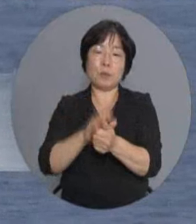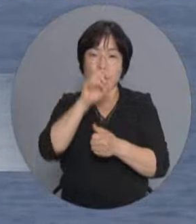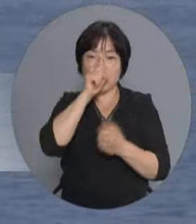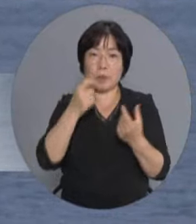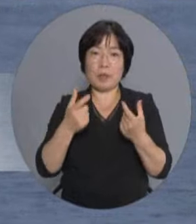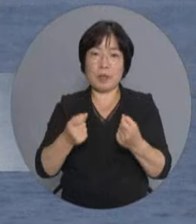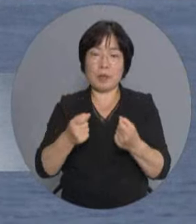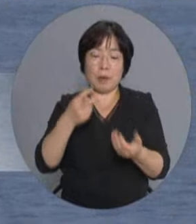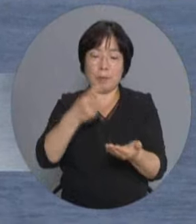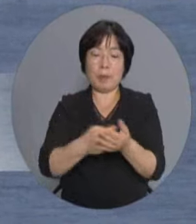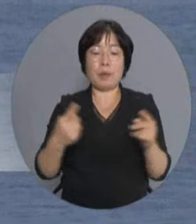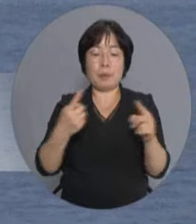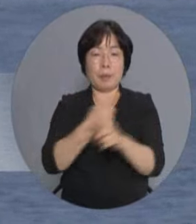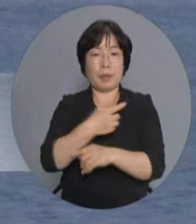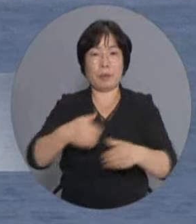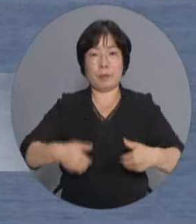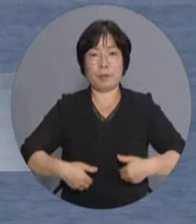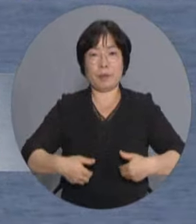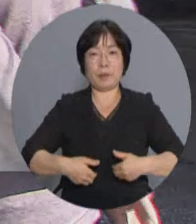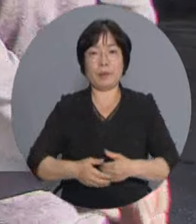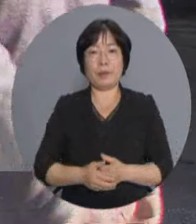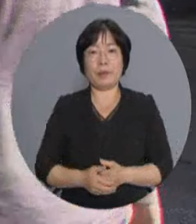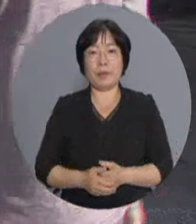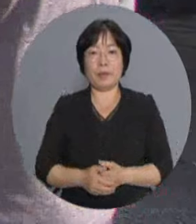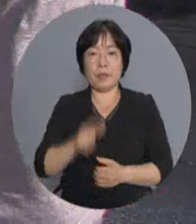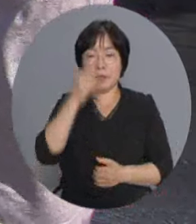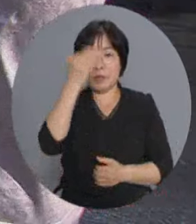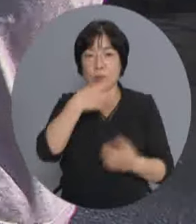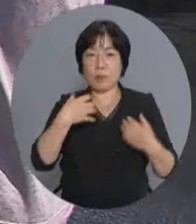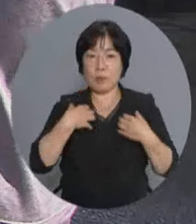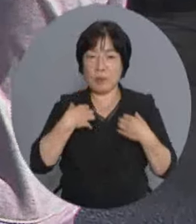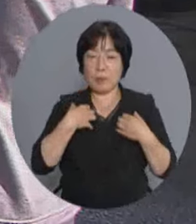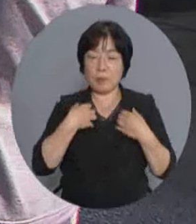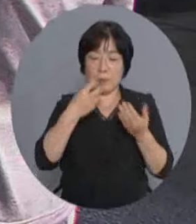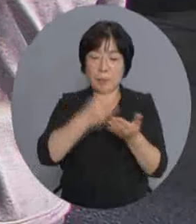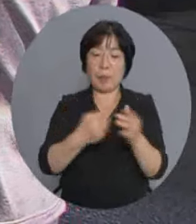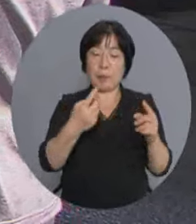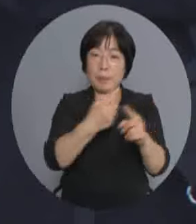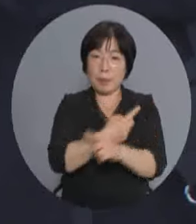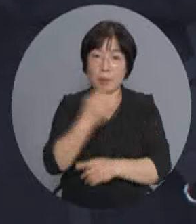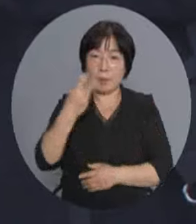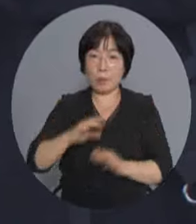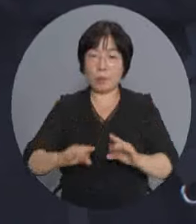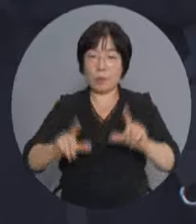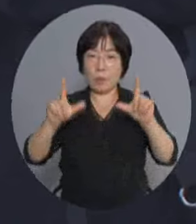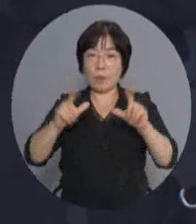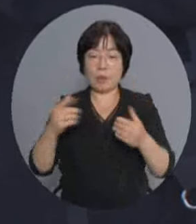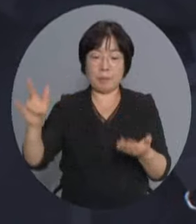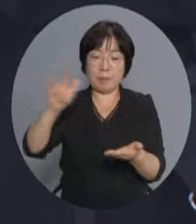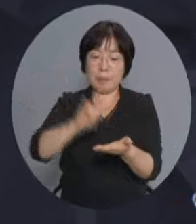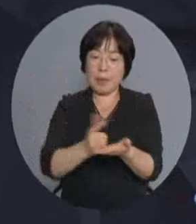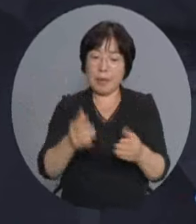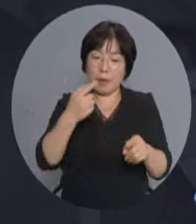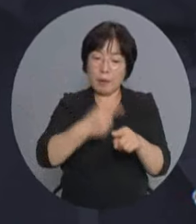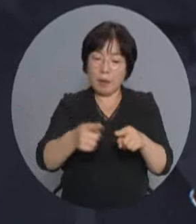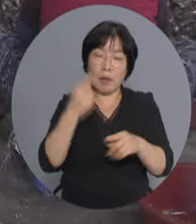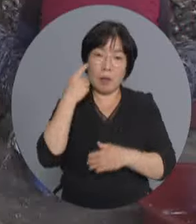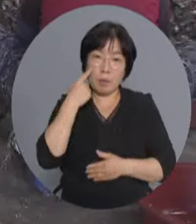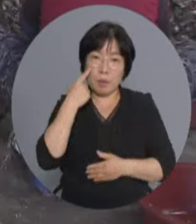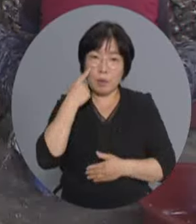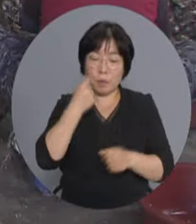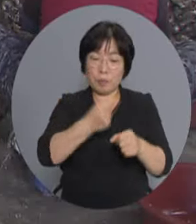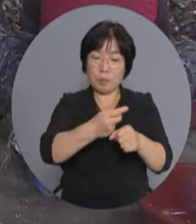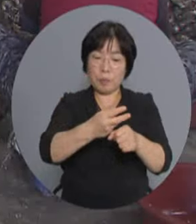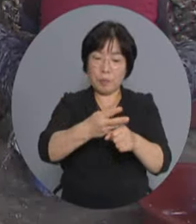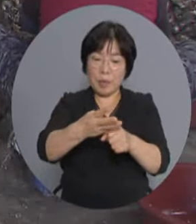있는 관련법 개정을 바라고 있습니다. 여수시는 이 같은 개선 대책과 함께 올해 계절 근로자 도입 성과를 토대로